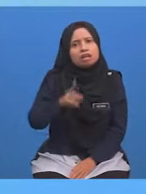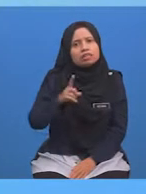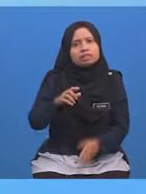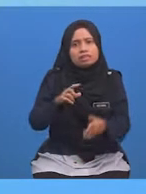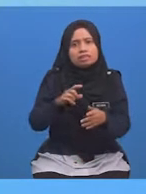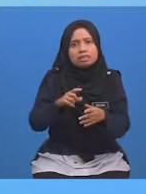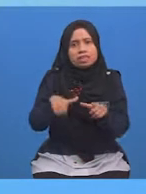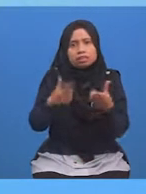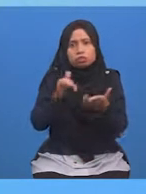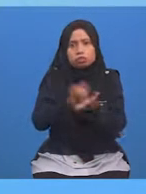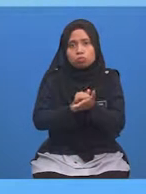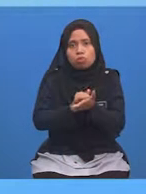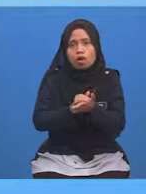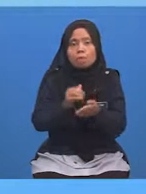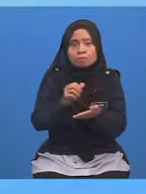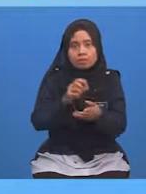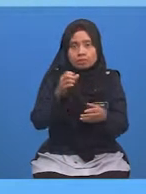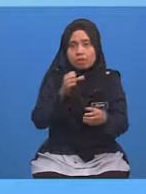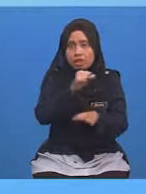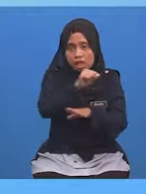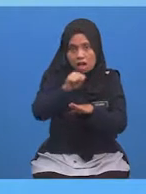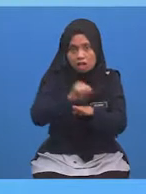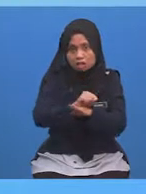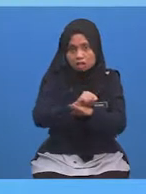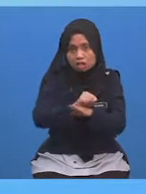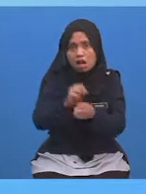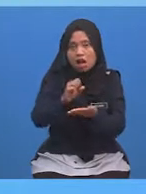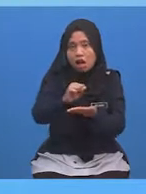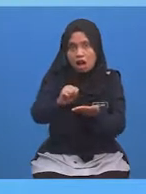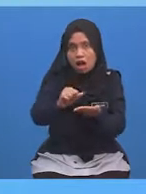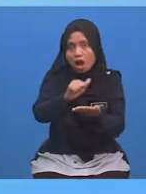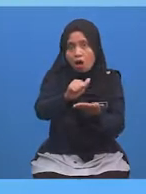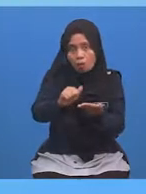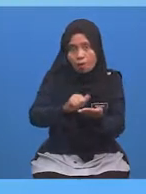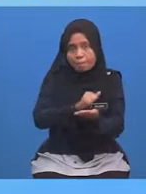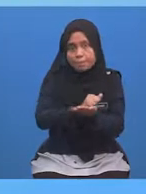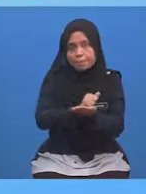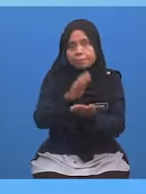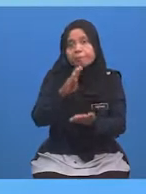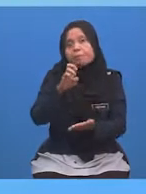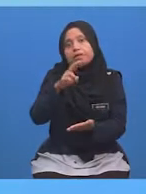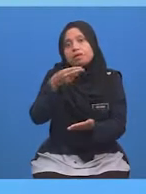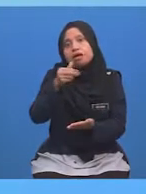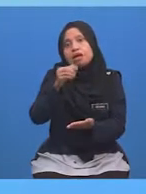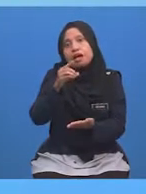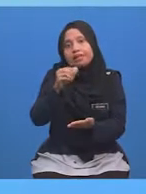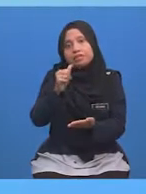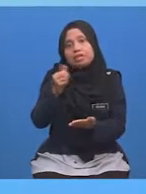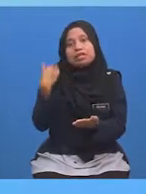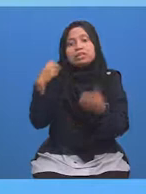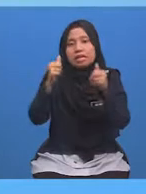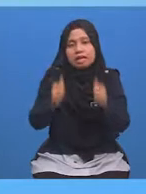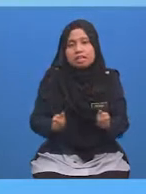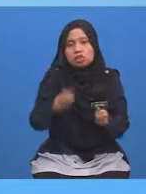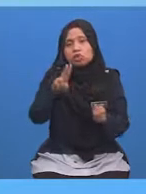Manakala syarikat awam berhad ditubuhkan dengan bilangan ahli antara 2 orang dan